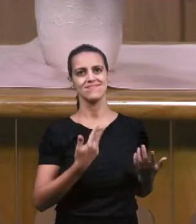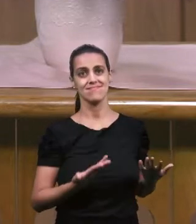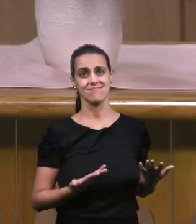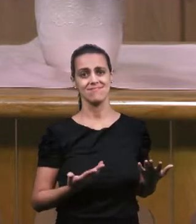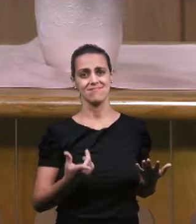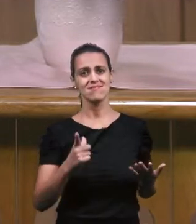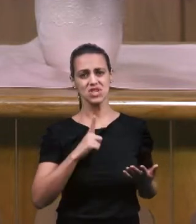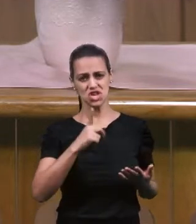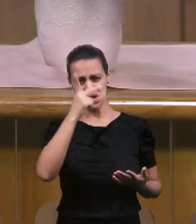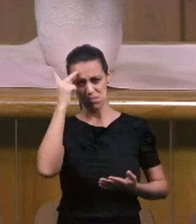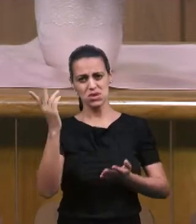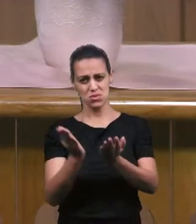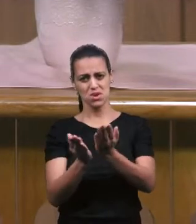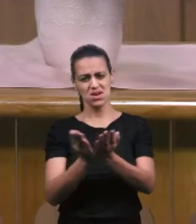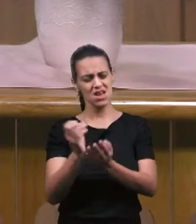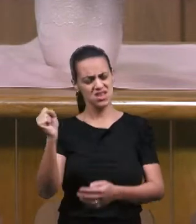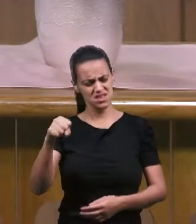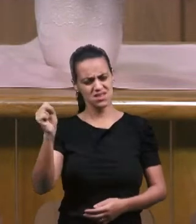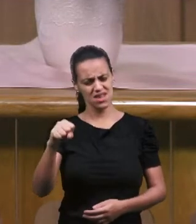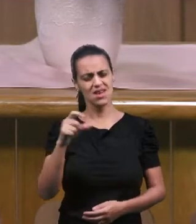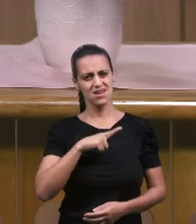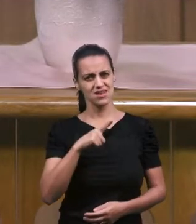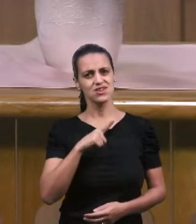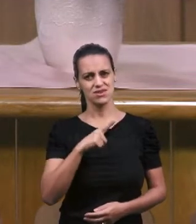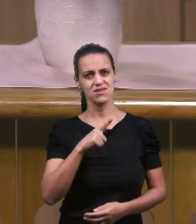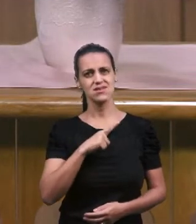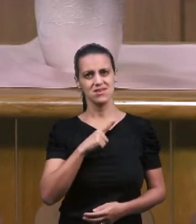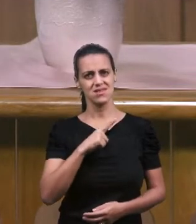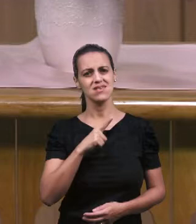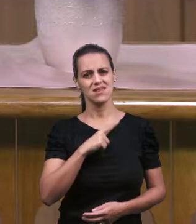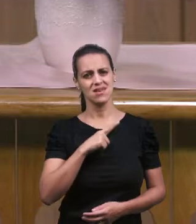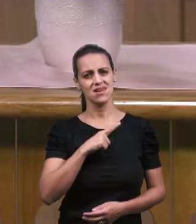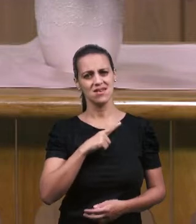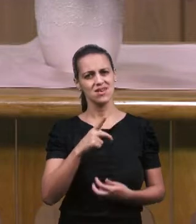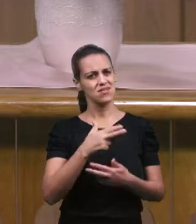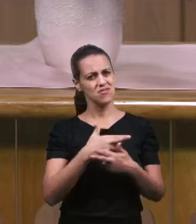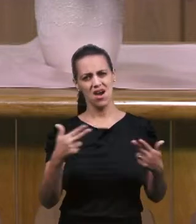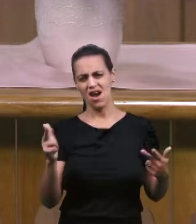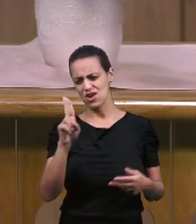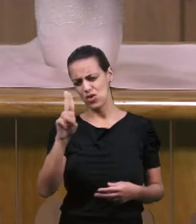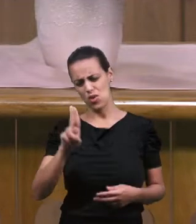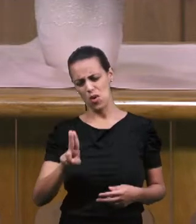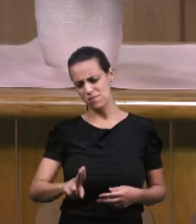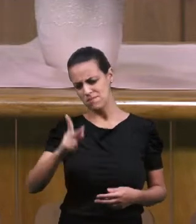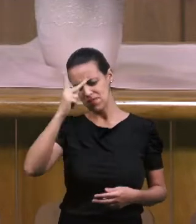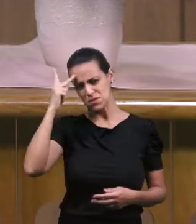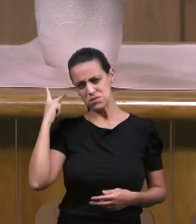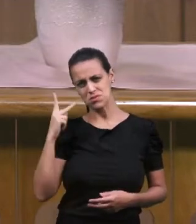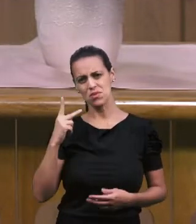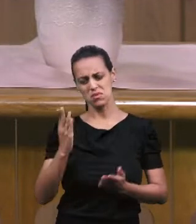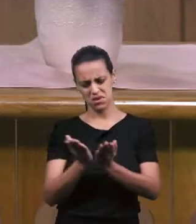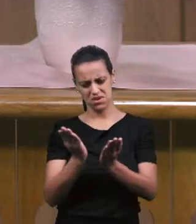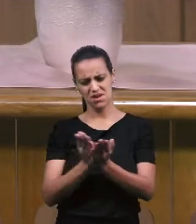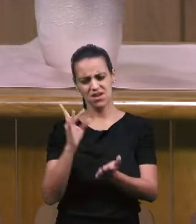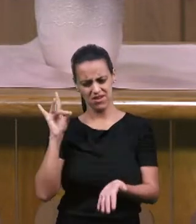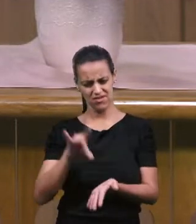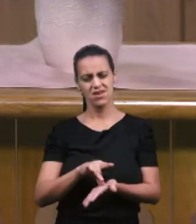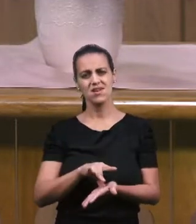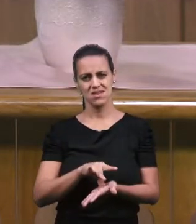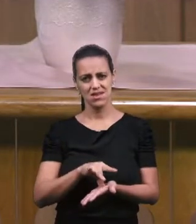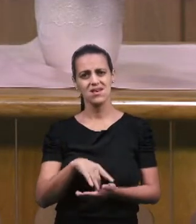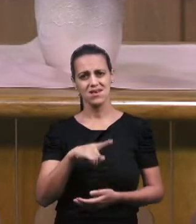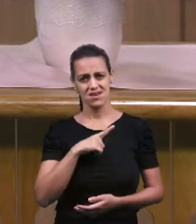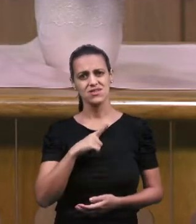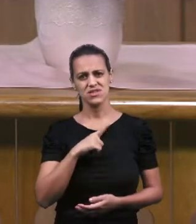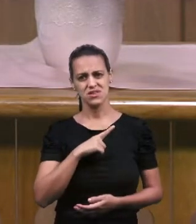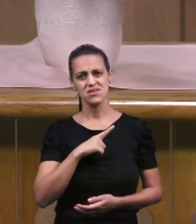les serviteurs de Dieu. Nous allons voir l'histoire de Léonard, Obis et beaucoup d'autres